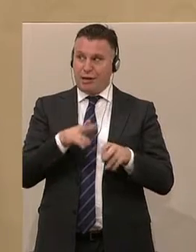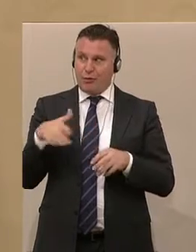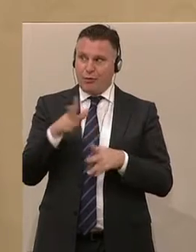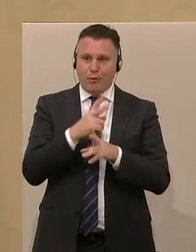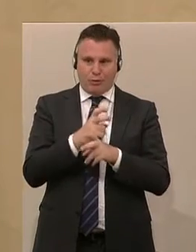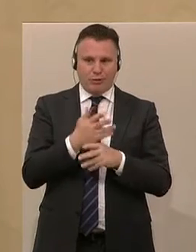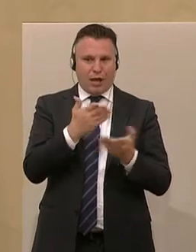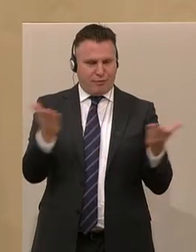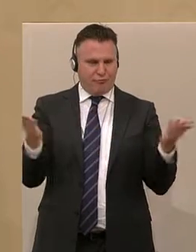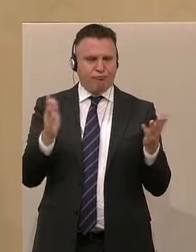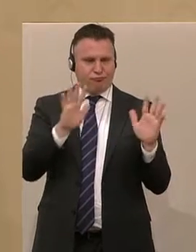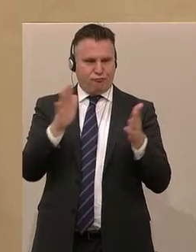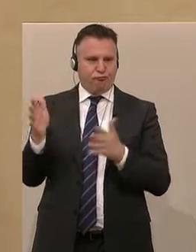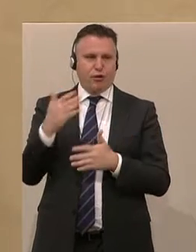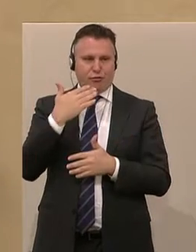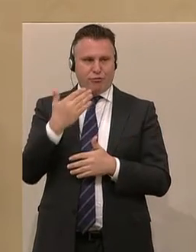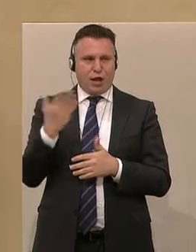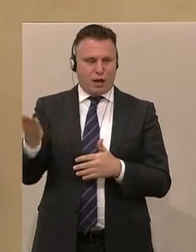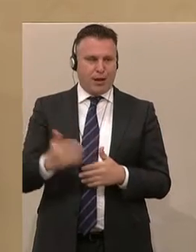für diesen wirklich großen Wurf.